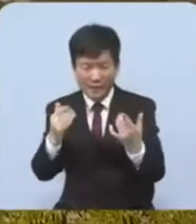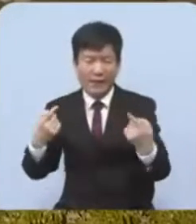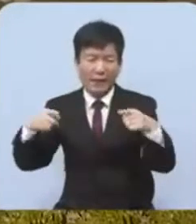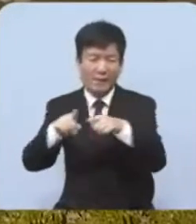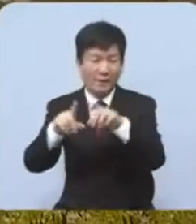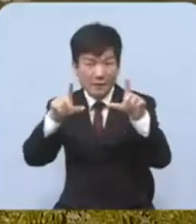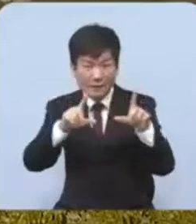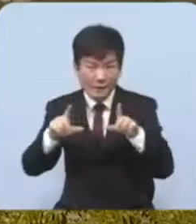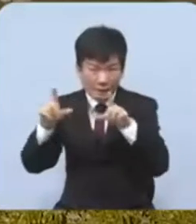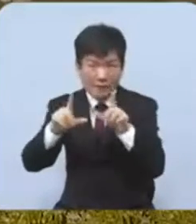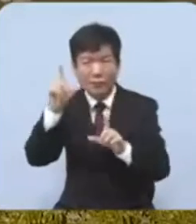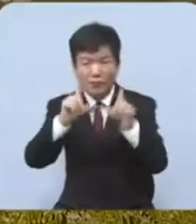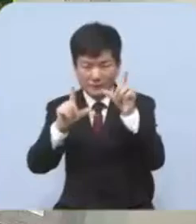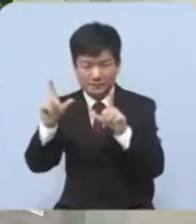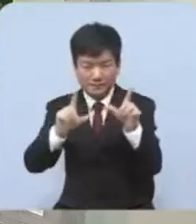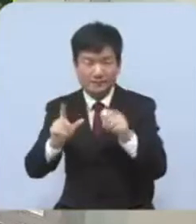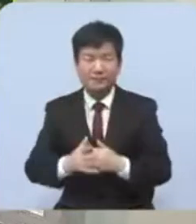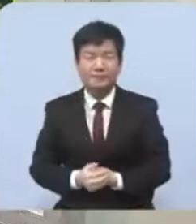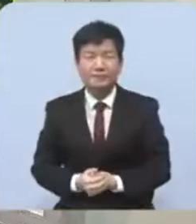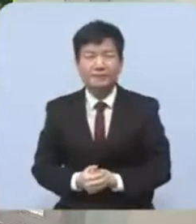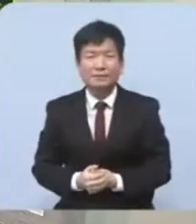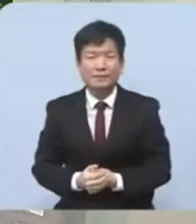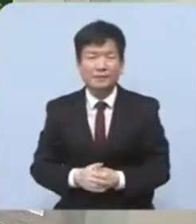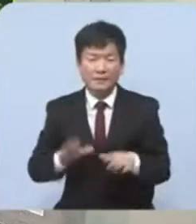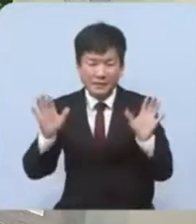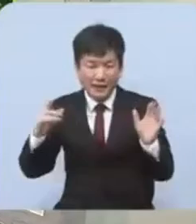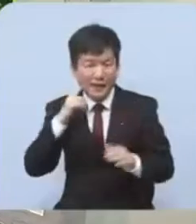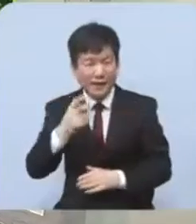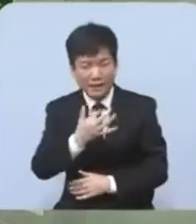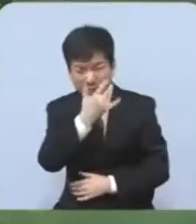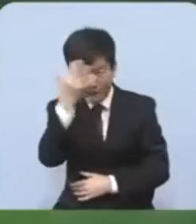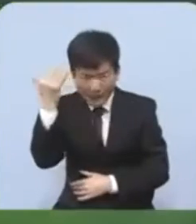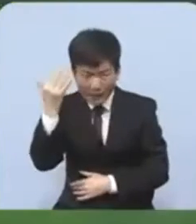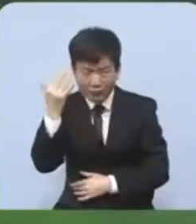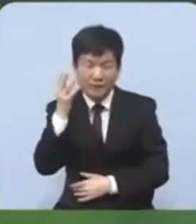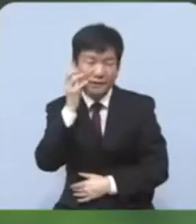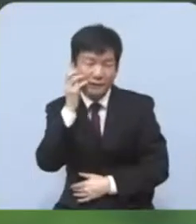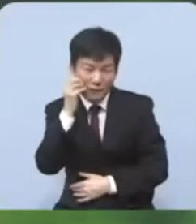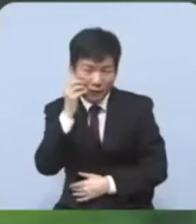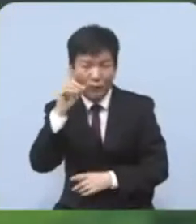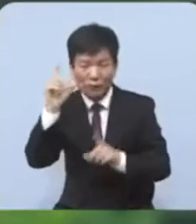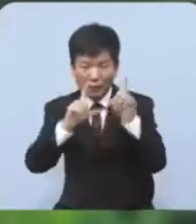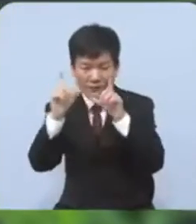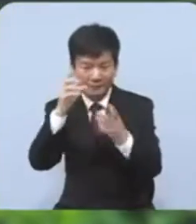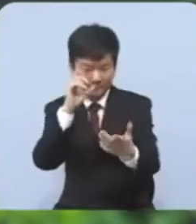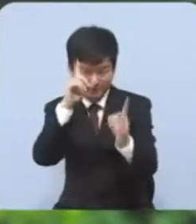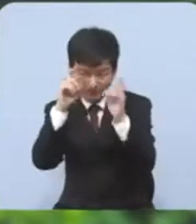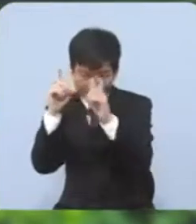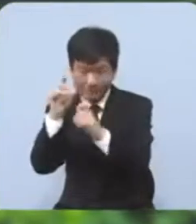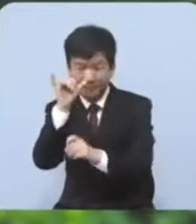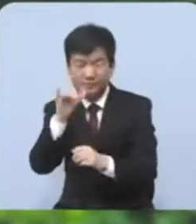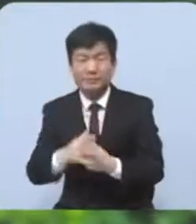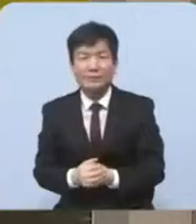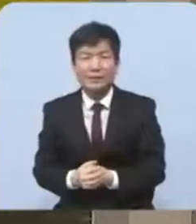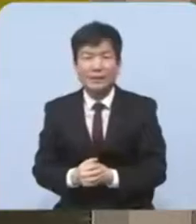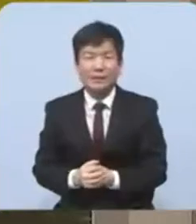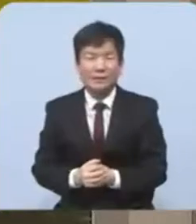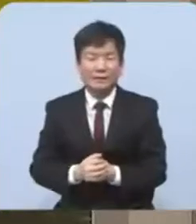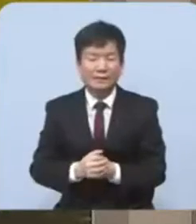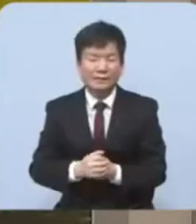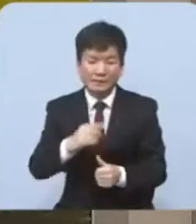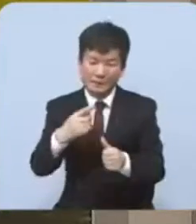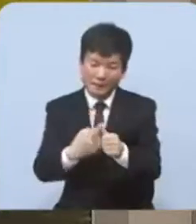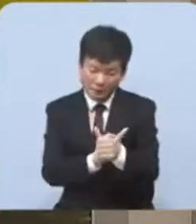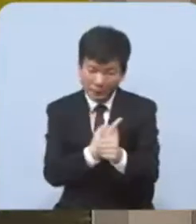상징적으로 보여줍니다 황새의 아름다움과 신비로움이 사진의 사랑합니다 모두 우리의 자연에